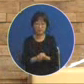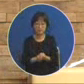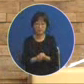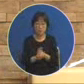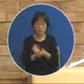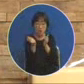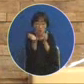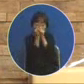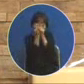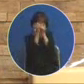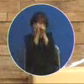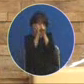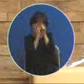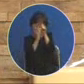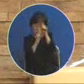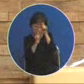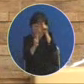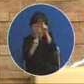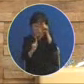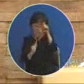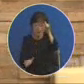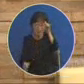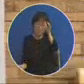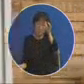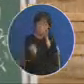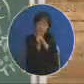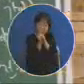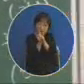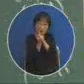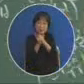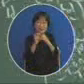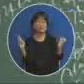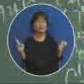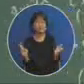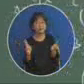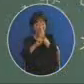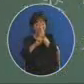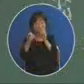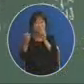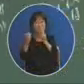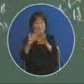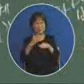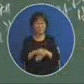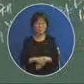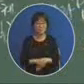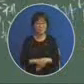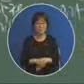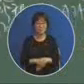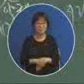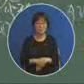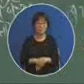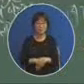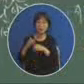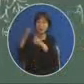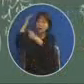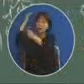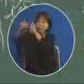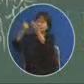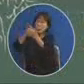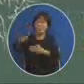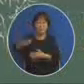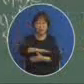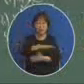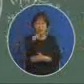전무후무한 응답을 주리. I will give you unprecedented, never to be repeated answers. 하나님은 여러분을 전무후무한. Hold on to the covenant, and God will raise